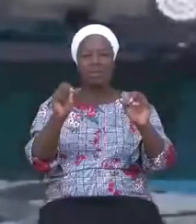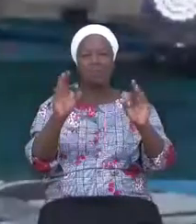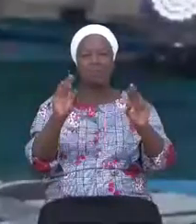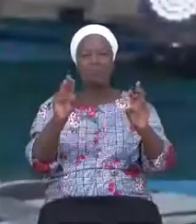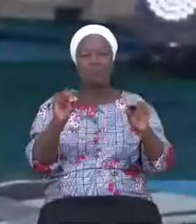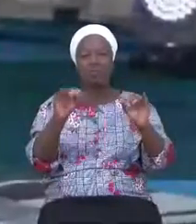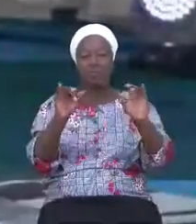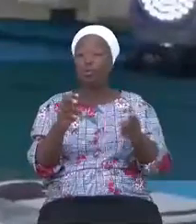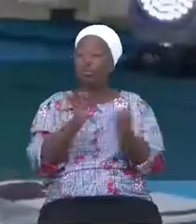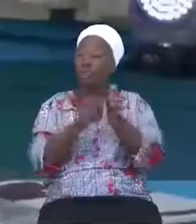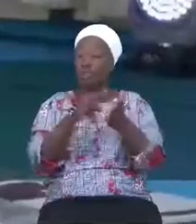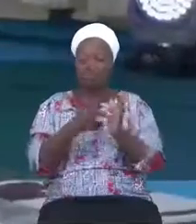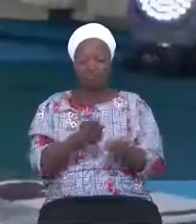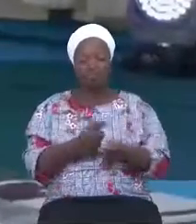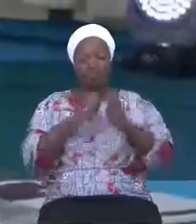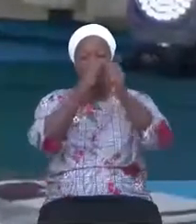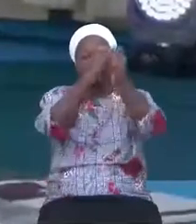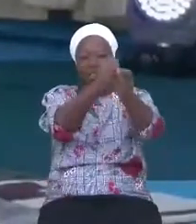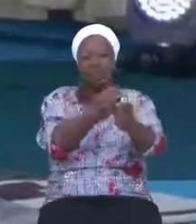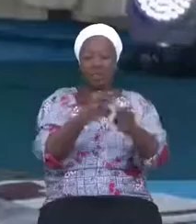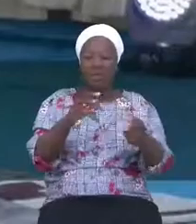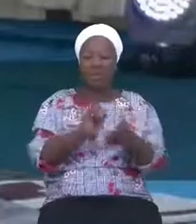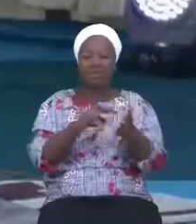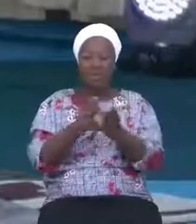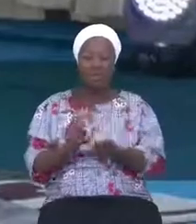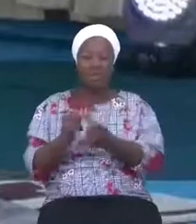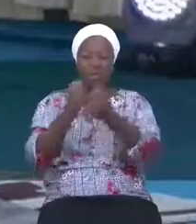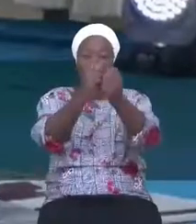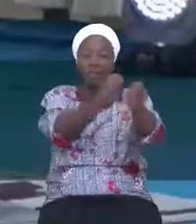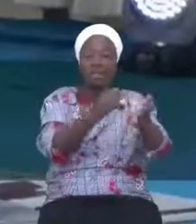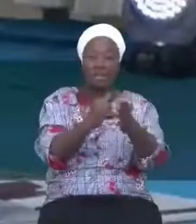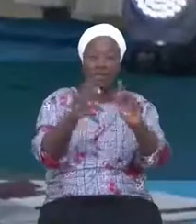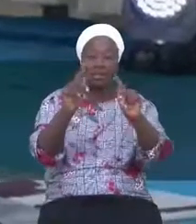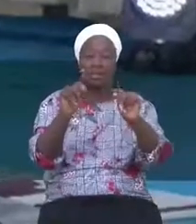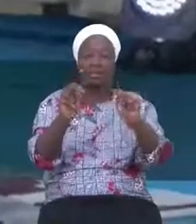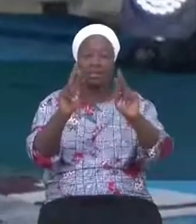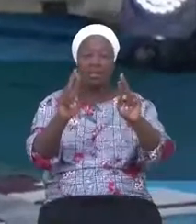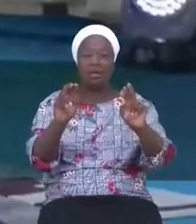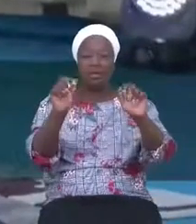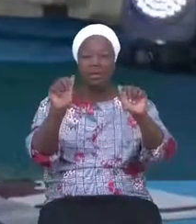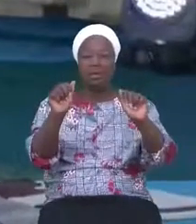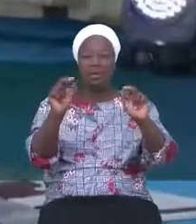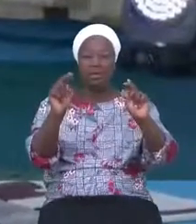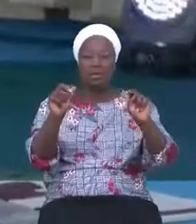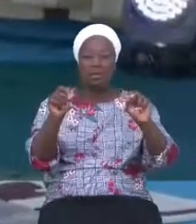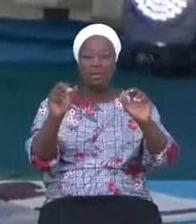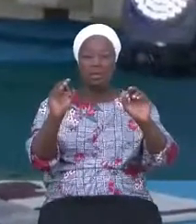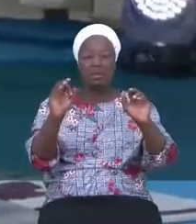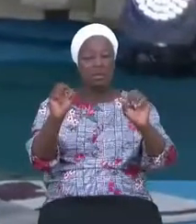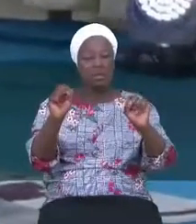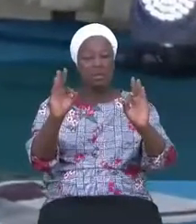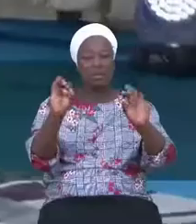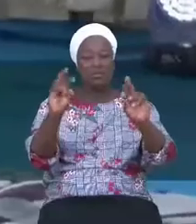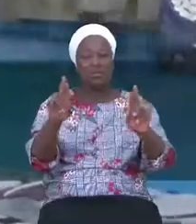c'est quand tu manque de sang et on prend le sang de la banque de sang et